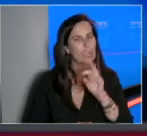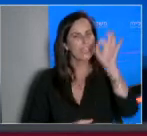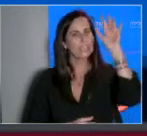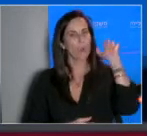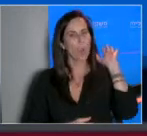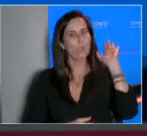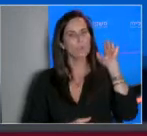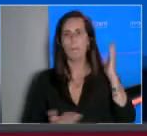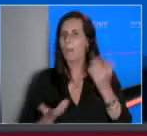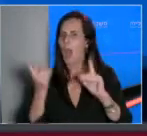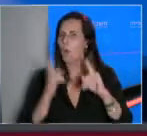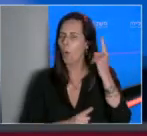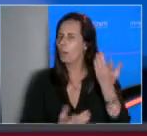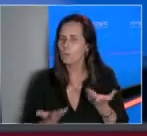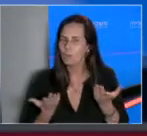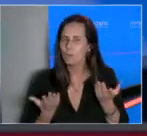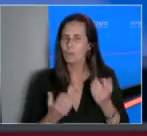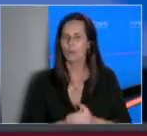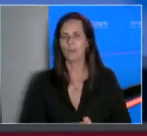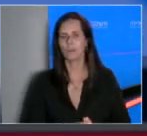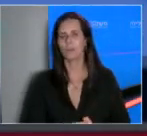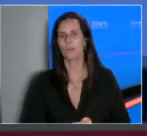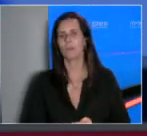סיכוי. מה קורה מה שאתה יודע?